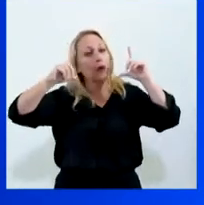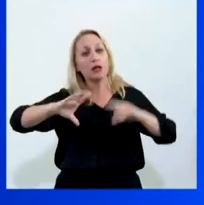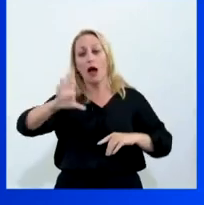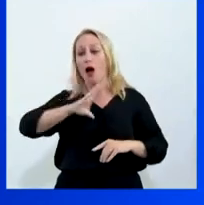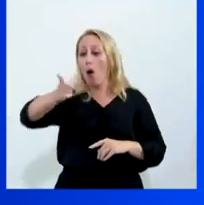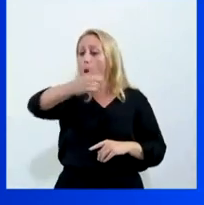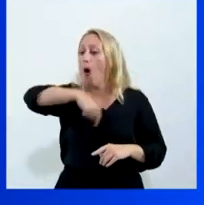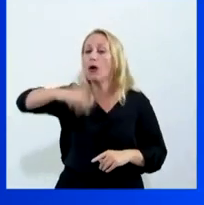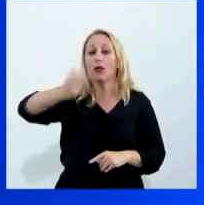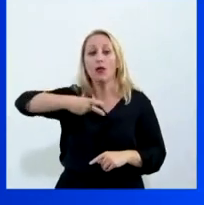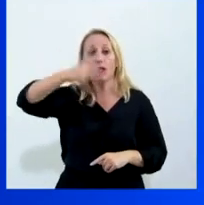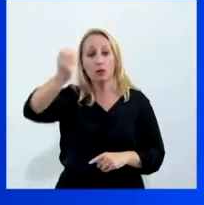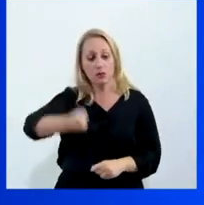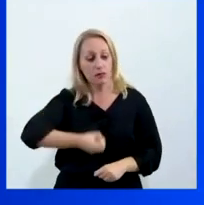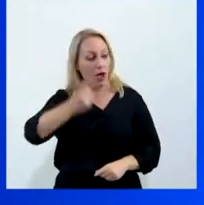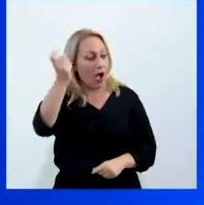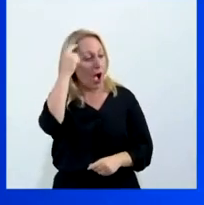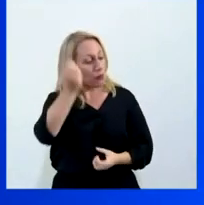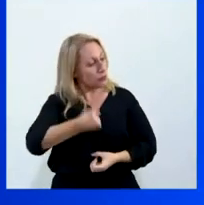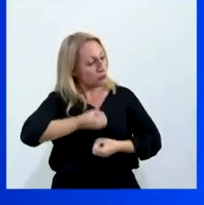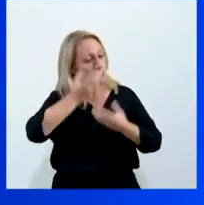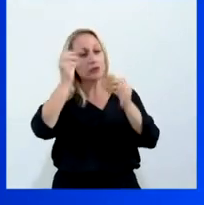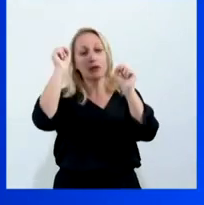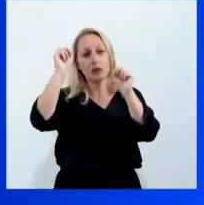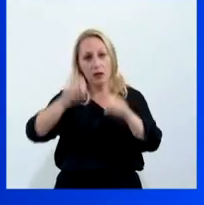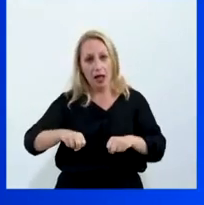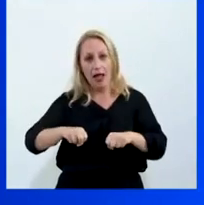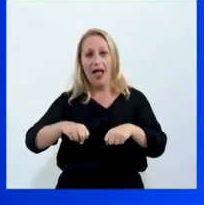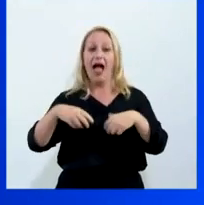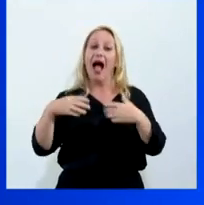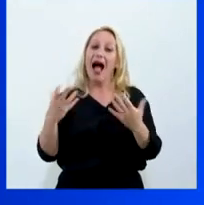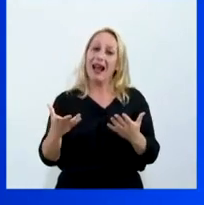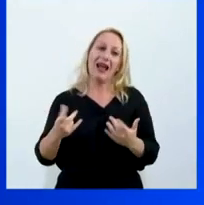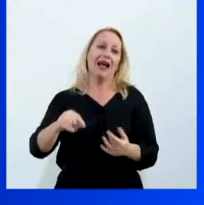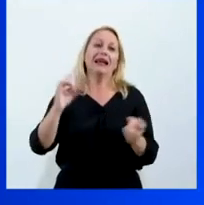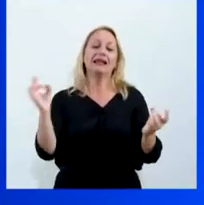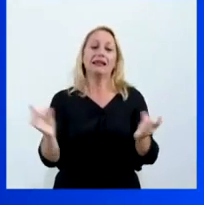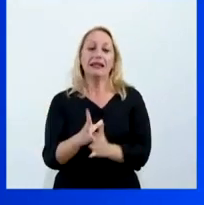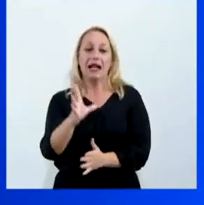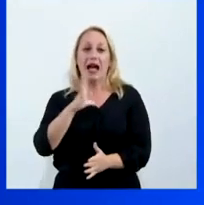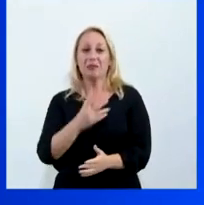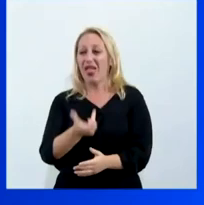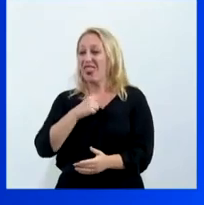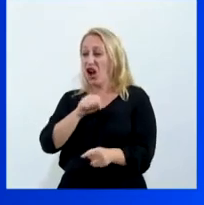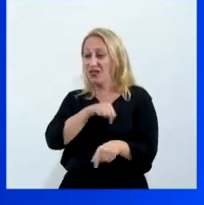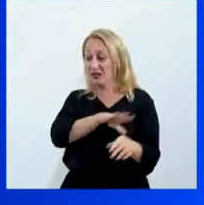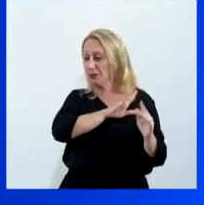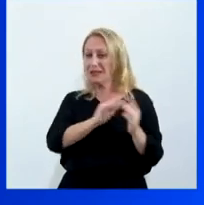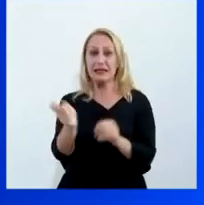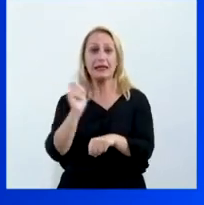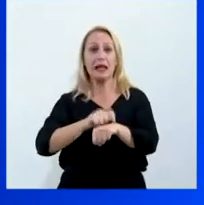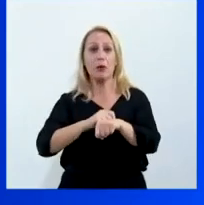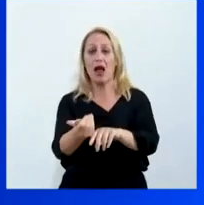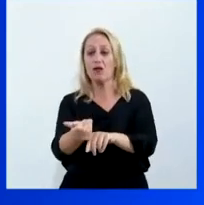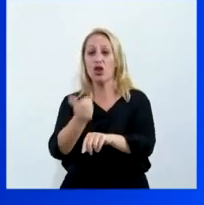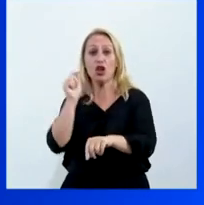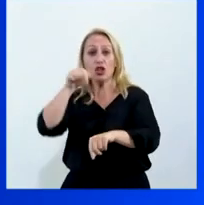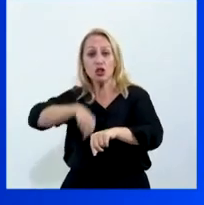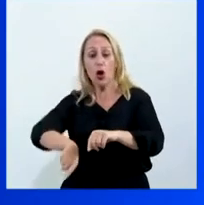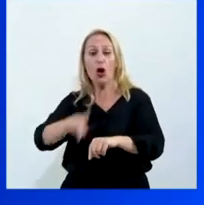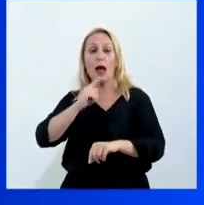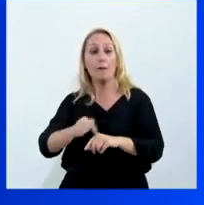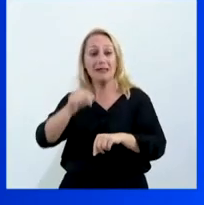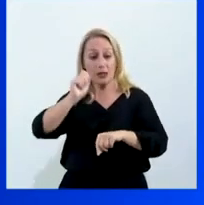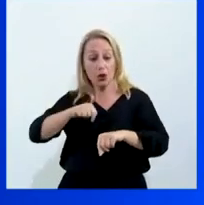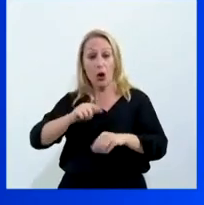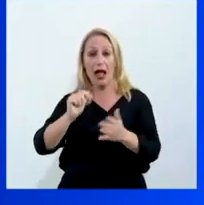να εκφράζει την άποψή του. Σε όσους όμως πέβδουν να εκδώσουν αυτή τη στιγμή νέες ταυτότητες, πιστεύοντας